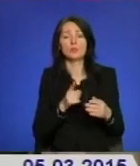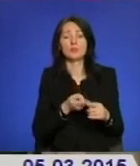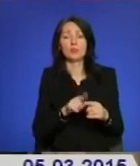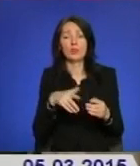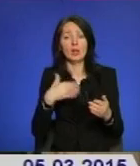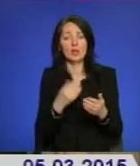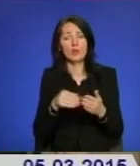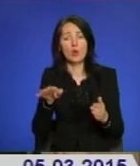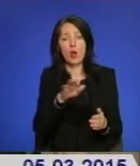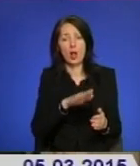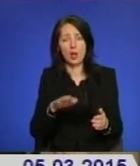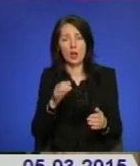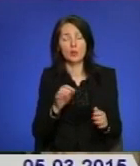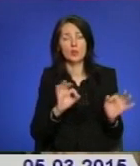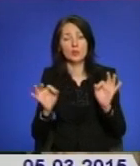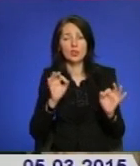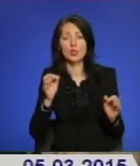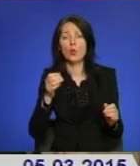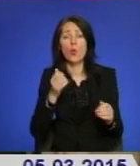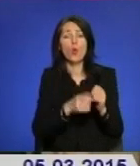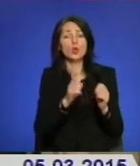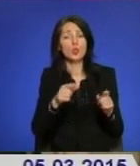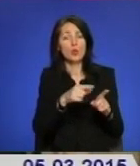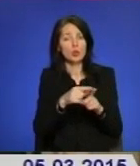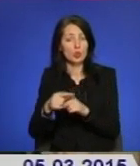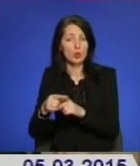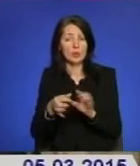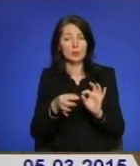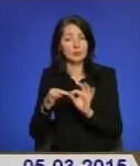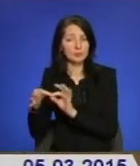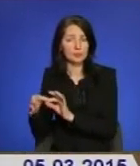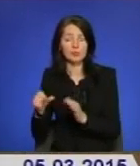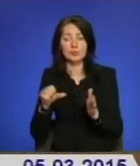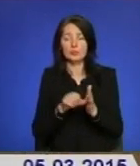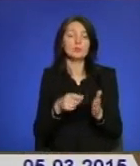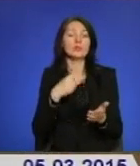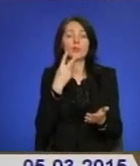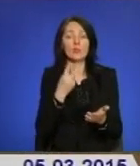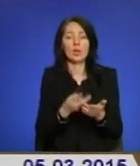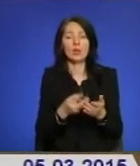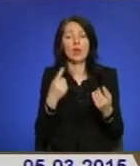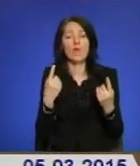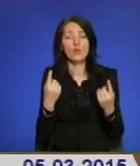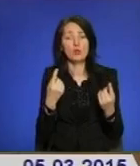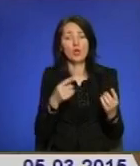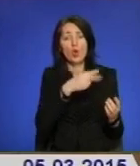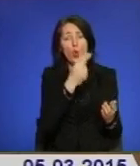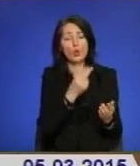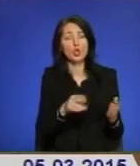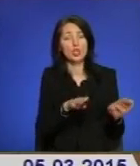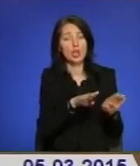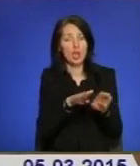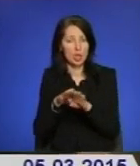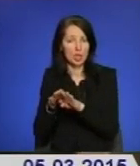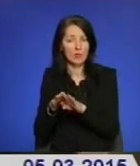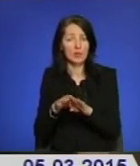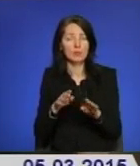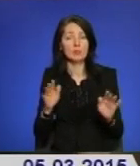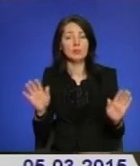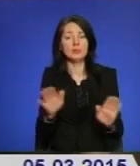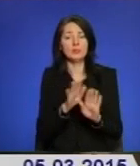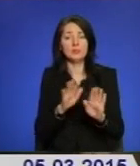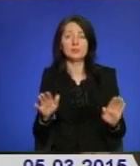у кожному його рядку безсмертних творів. Учасники демонстрували високий художній рівень декламації. Першокласники Вероніка та